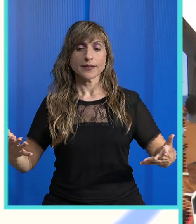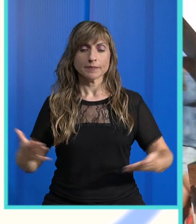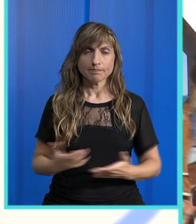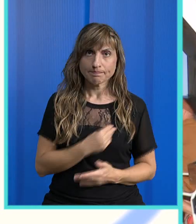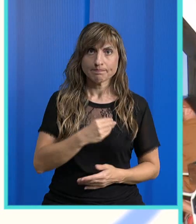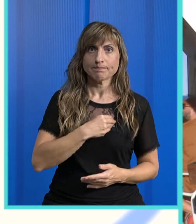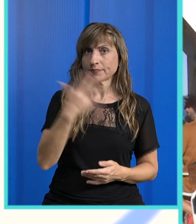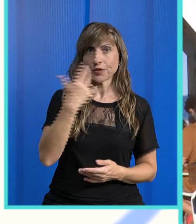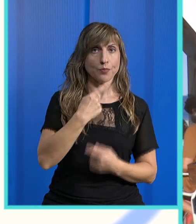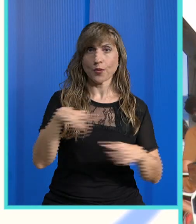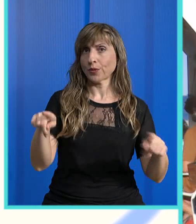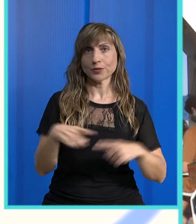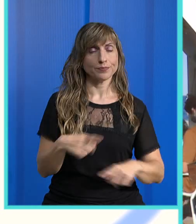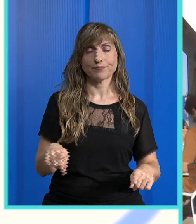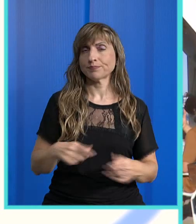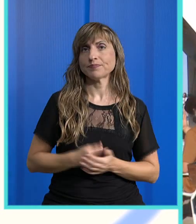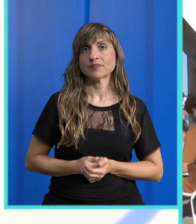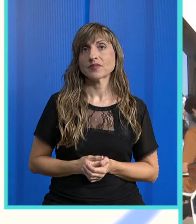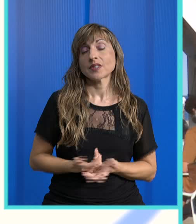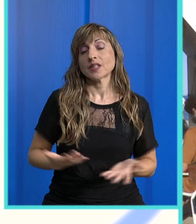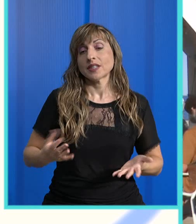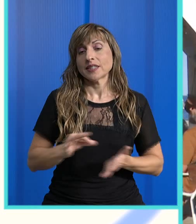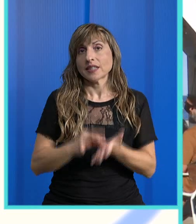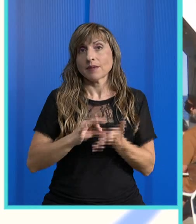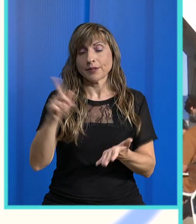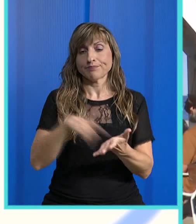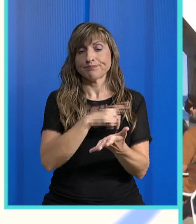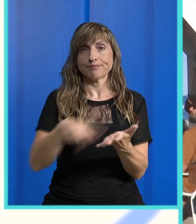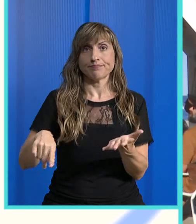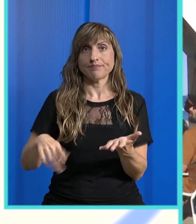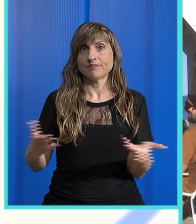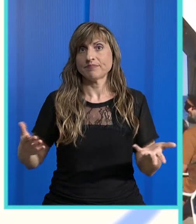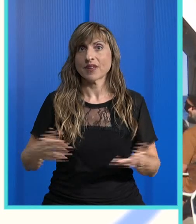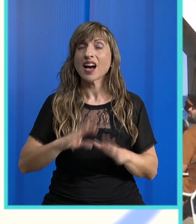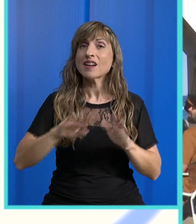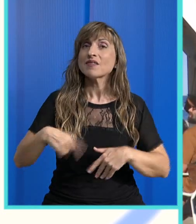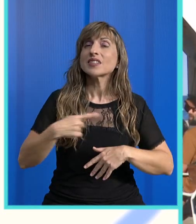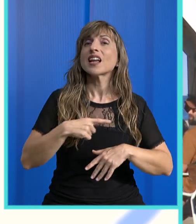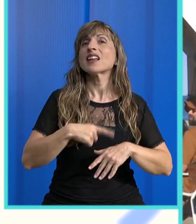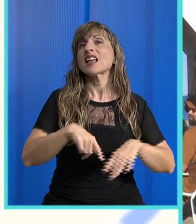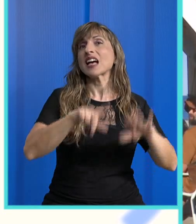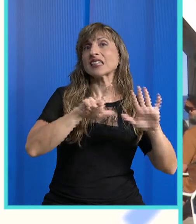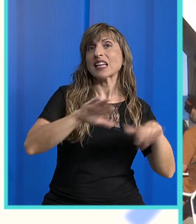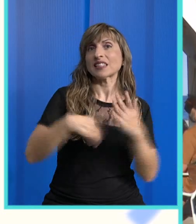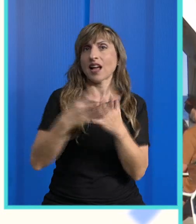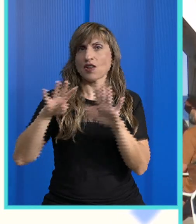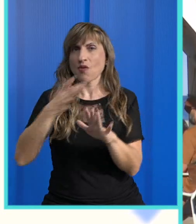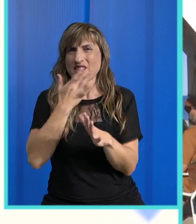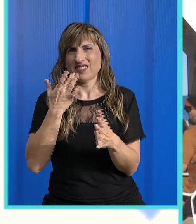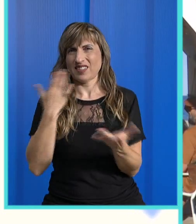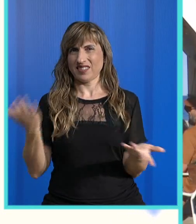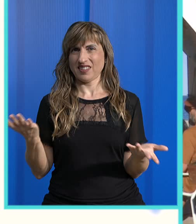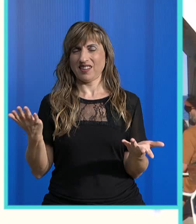donem a la gent aquí i que, al final, els bolos es fan de les 7 fins a les 9 de la tarda, que no en molesta a ningú i